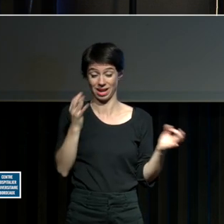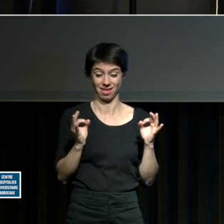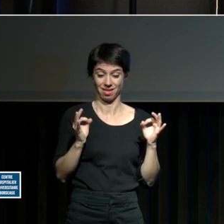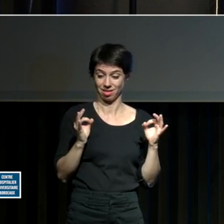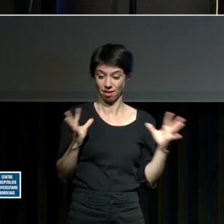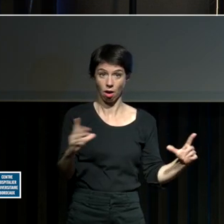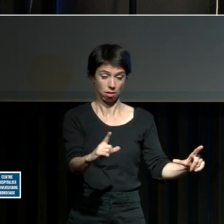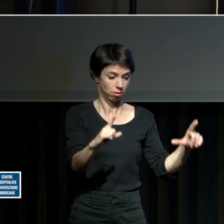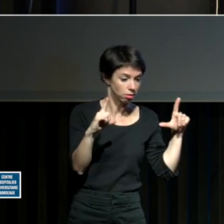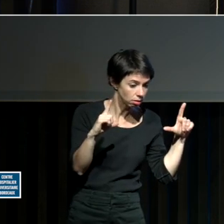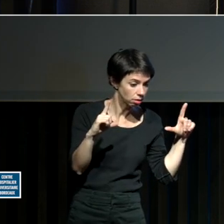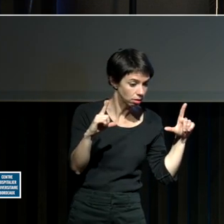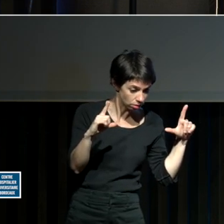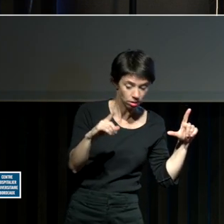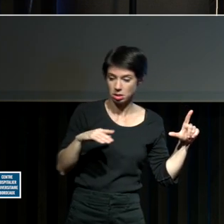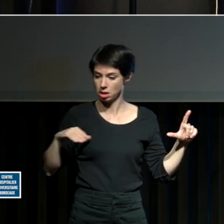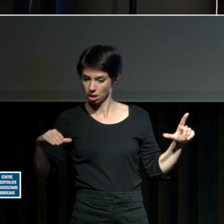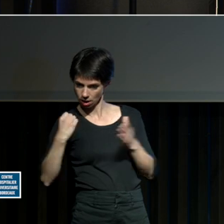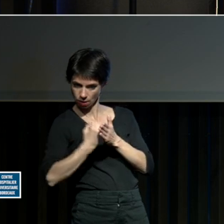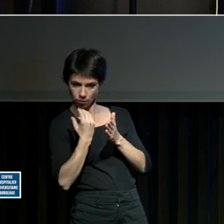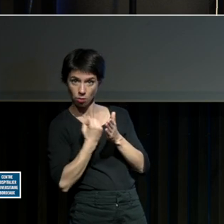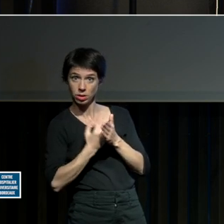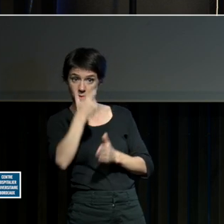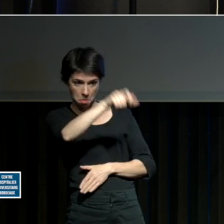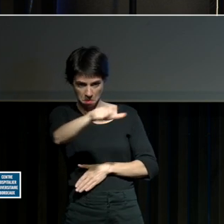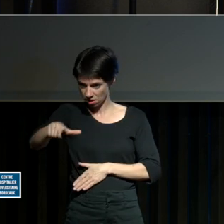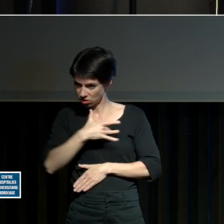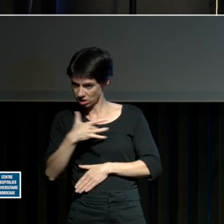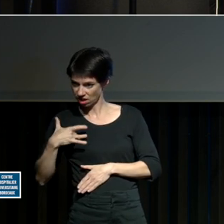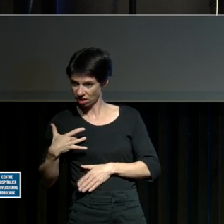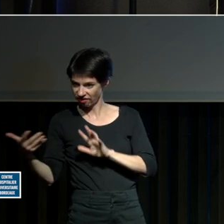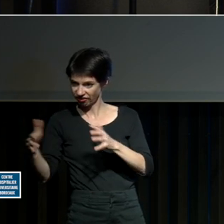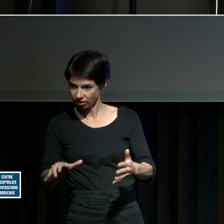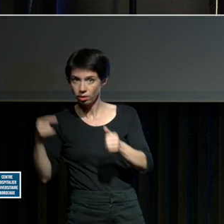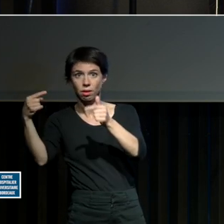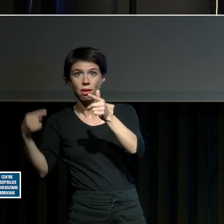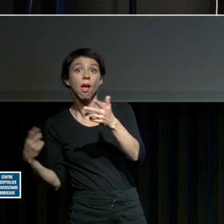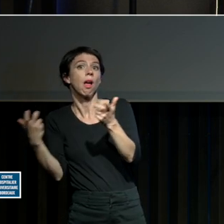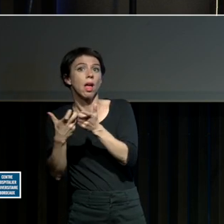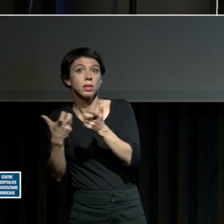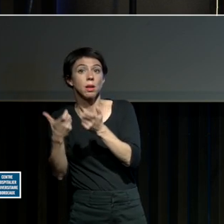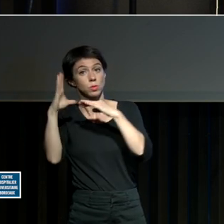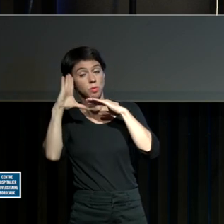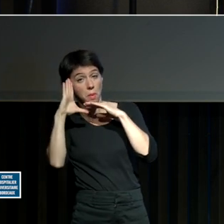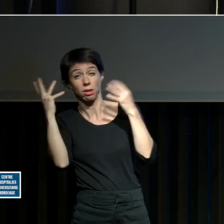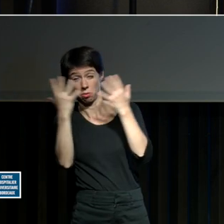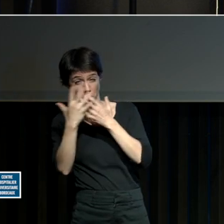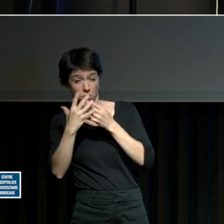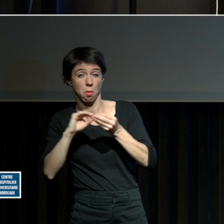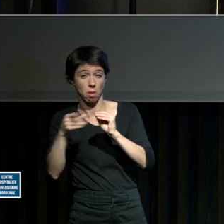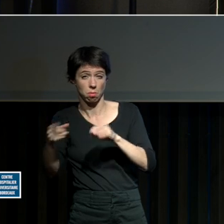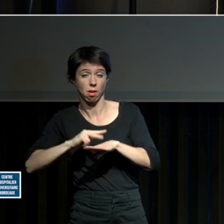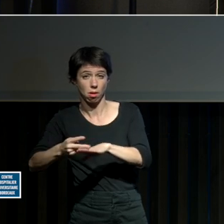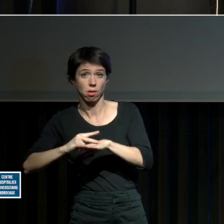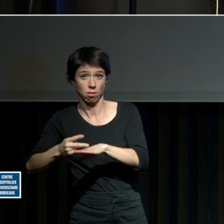sur le plan physique que sur le plan mental, avec en particulier plus de troubles du sommeil liés particulièrement